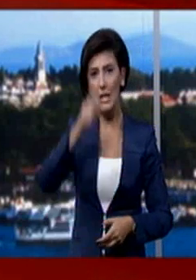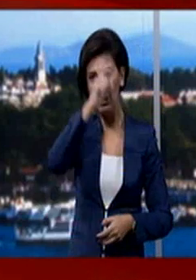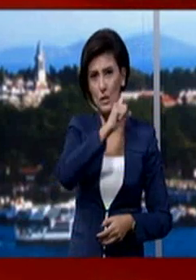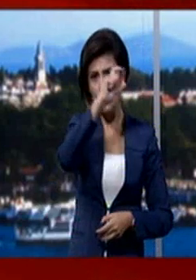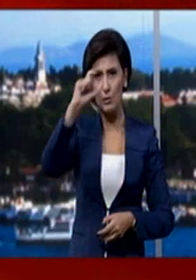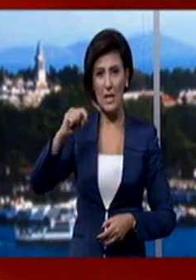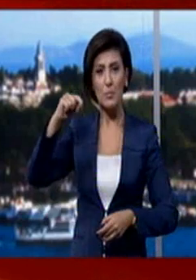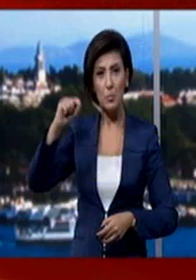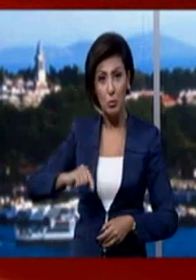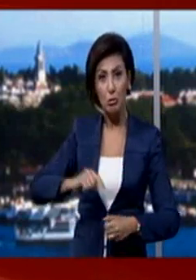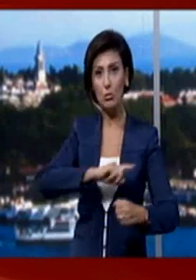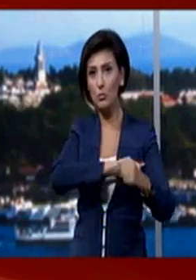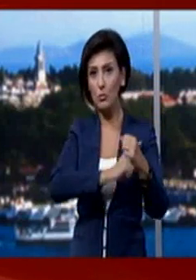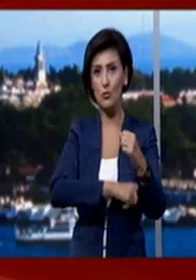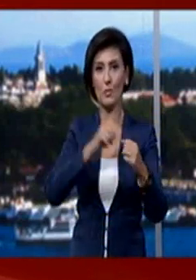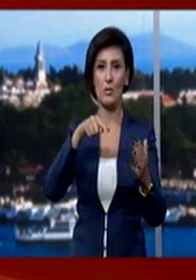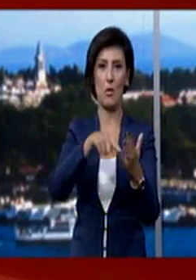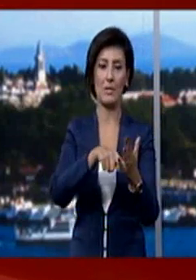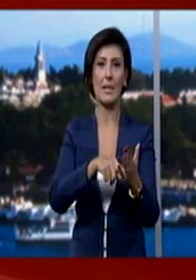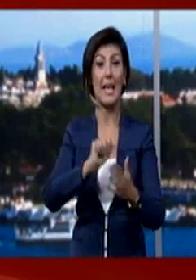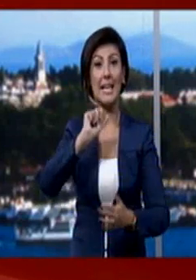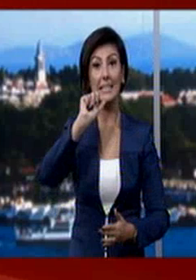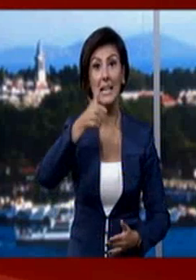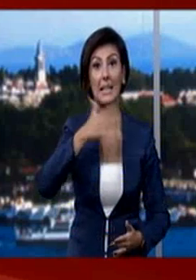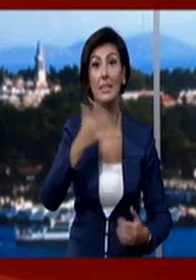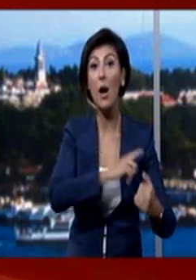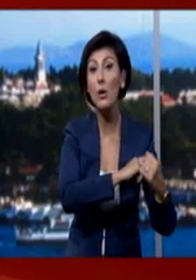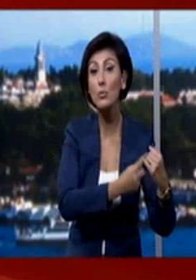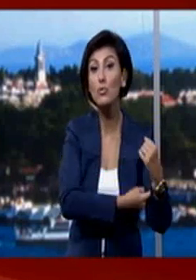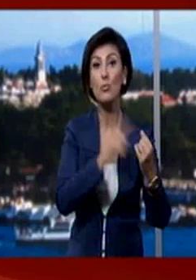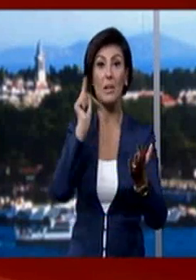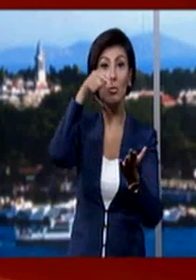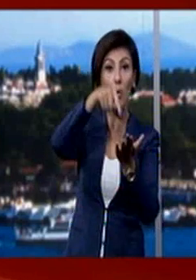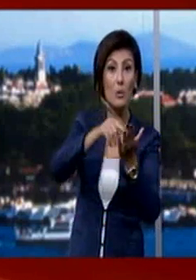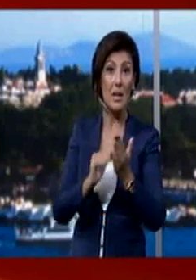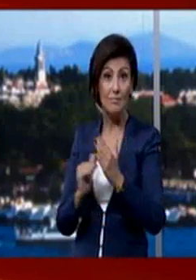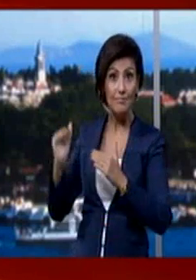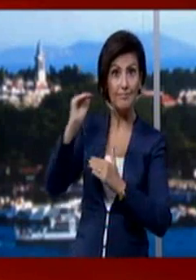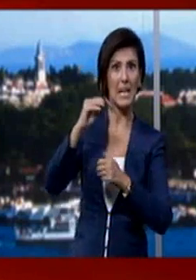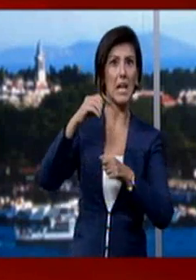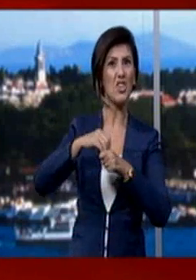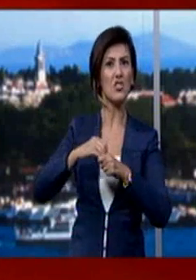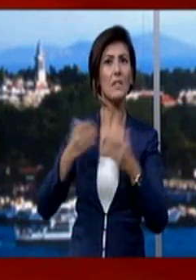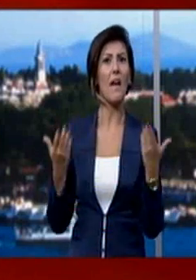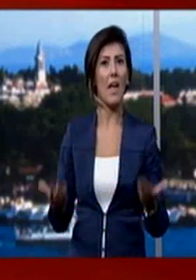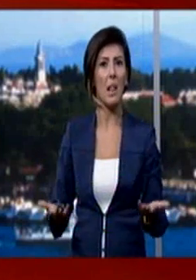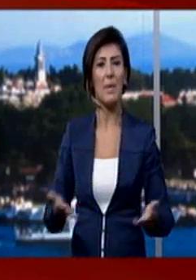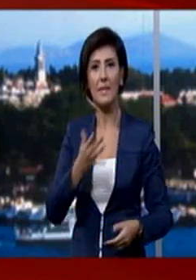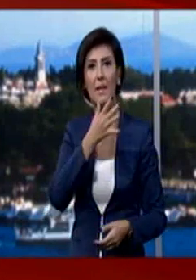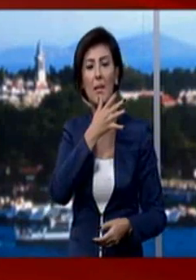Türkiye'miz bugün güçlü bir noktada. Yarın daha güçlü bir noktaya taşınması için